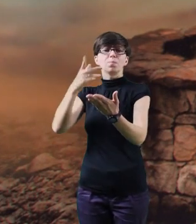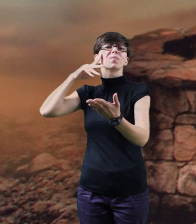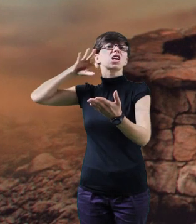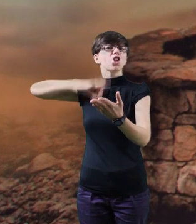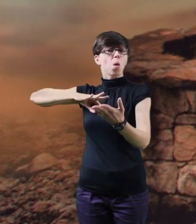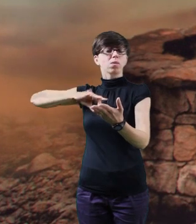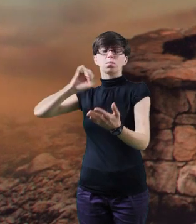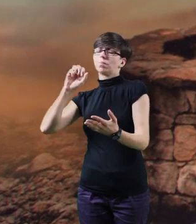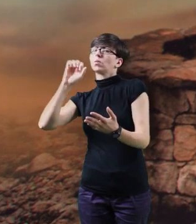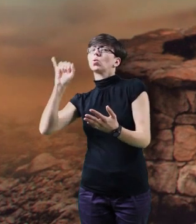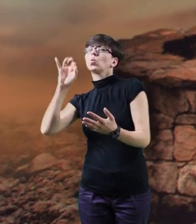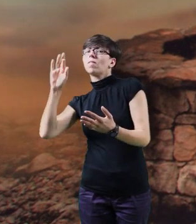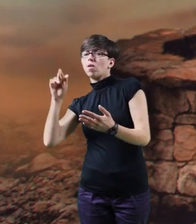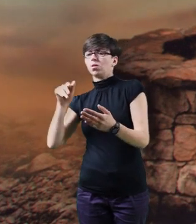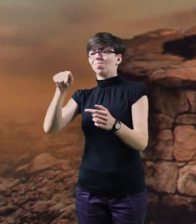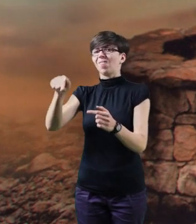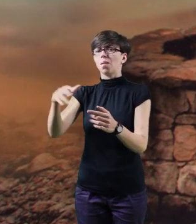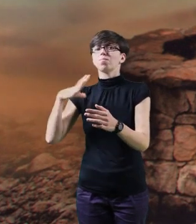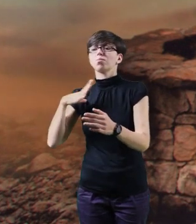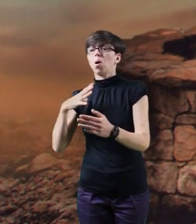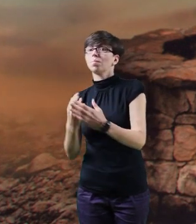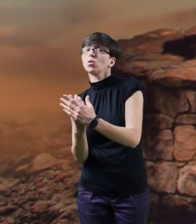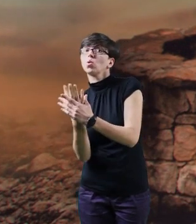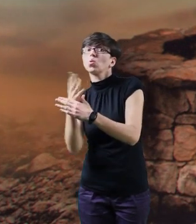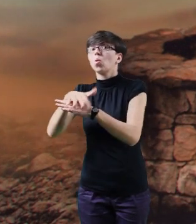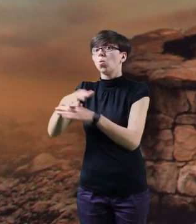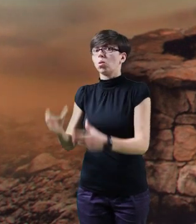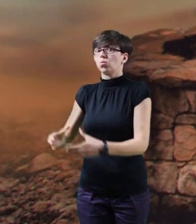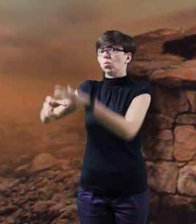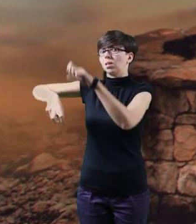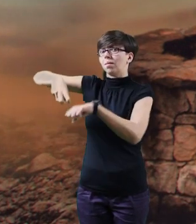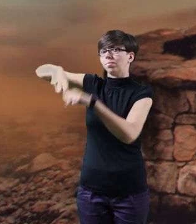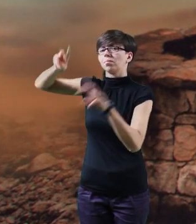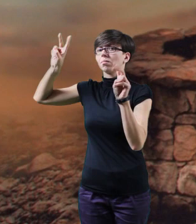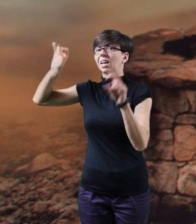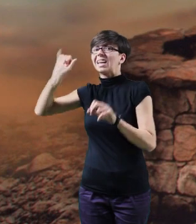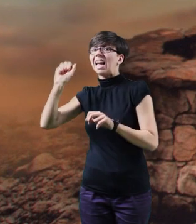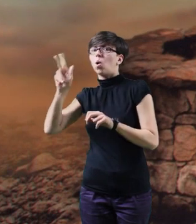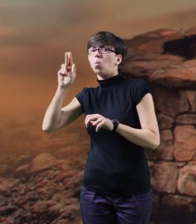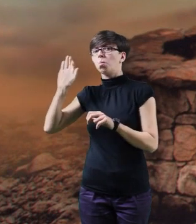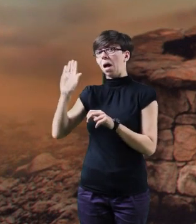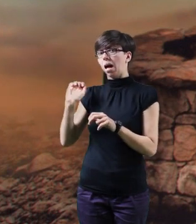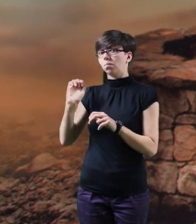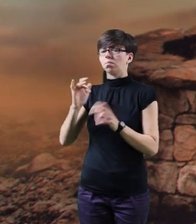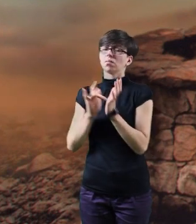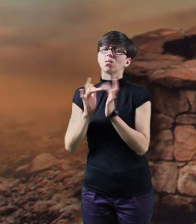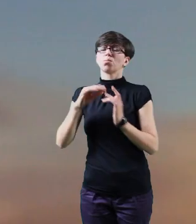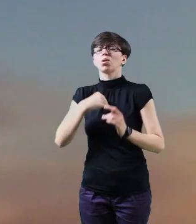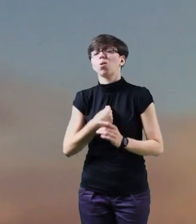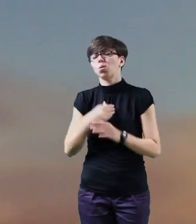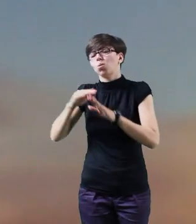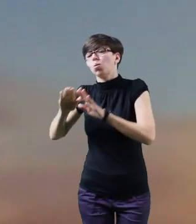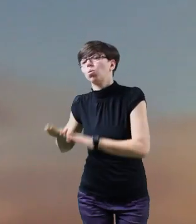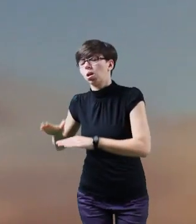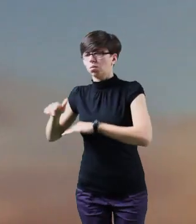było tam źródło Jakuba Jezus zmęczony drogą siedział sobie przy studni było